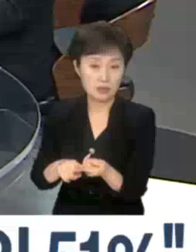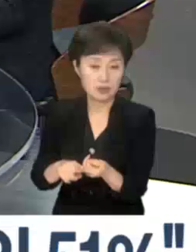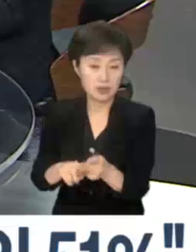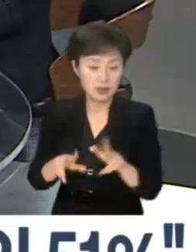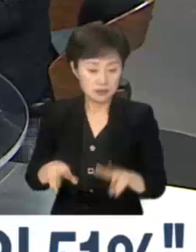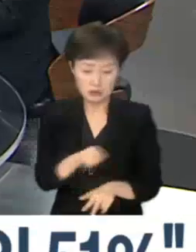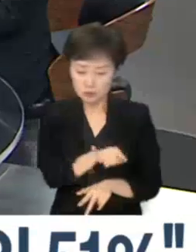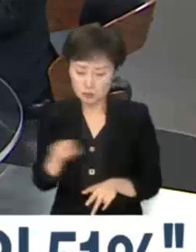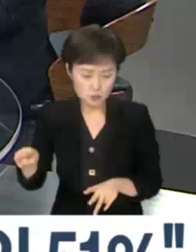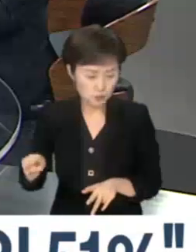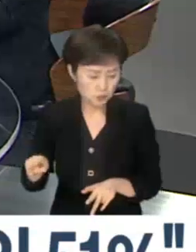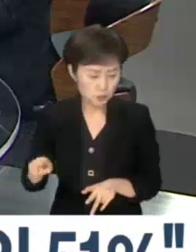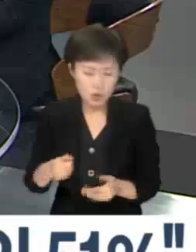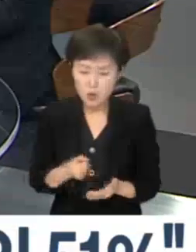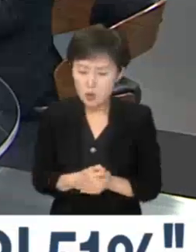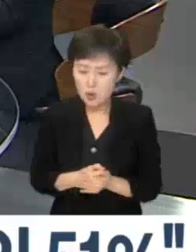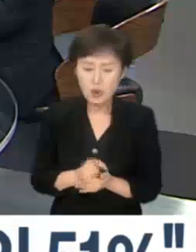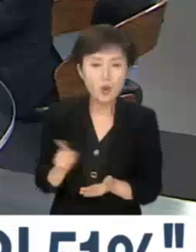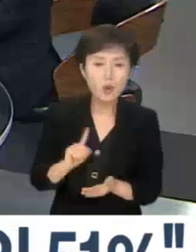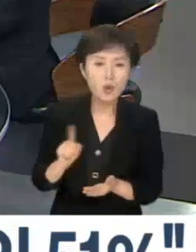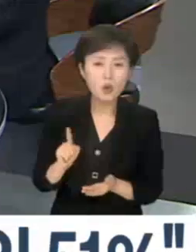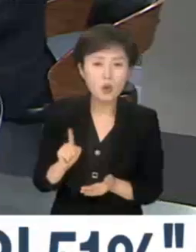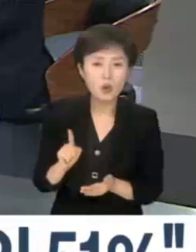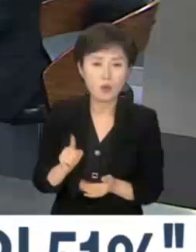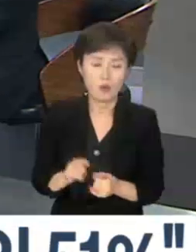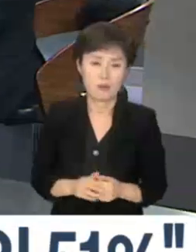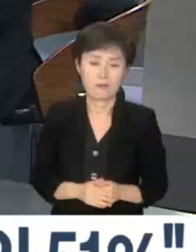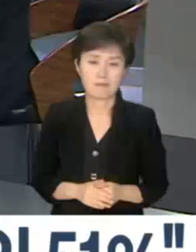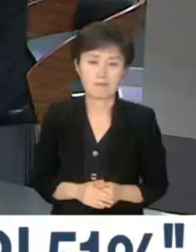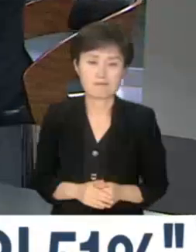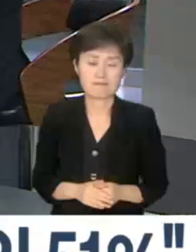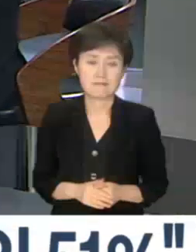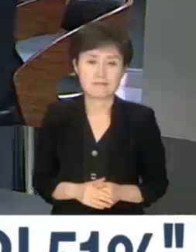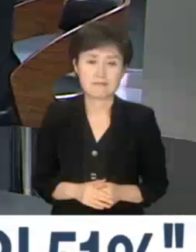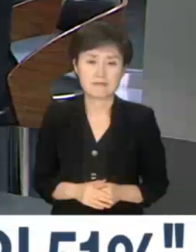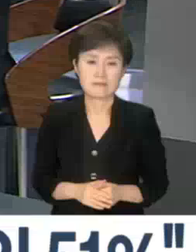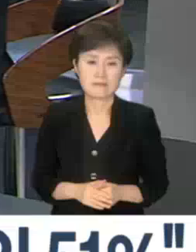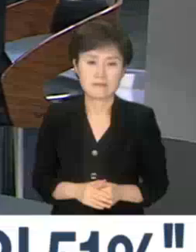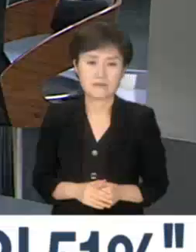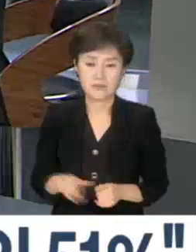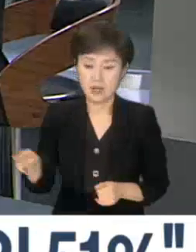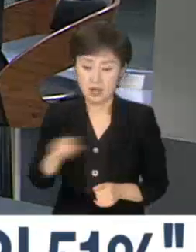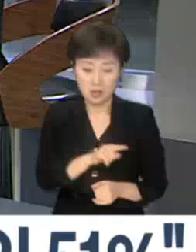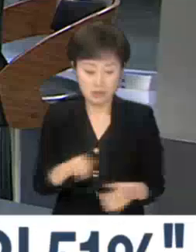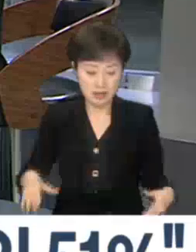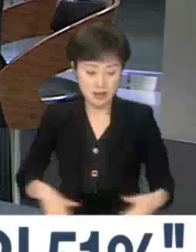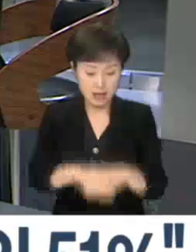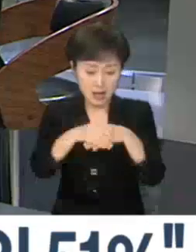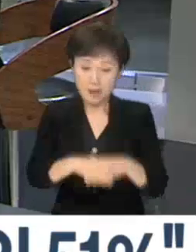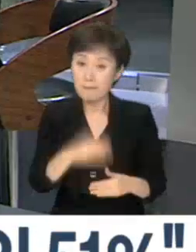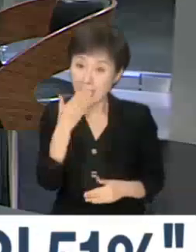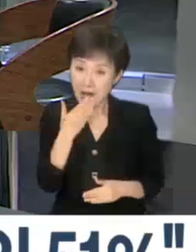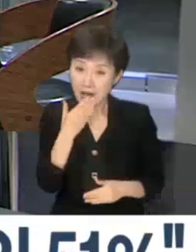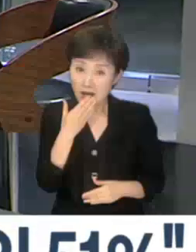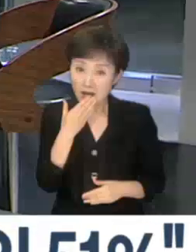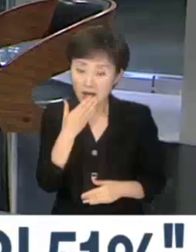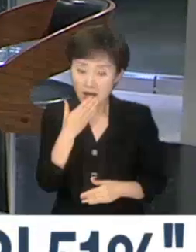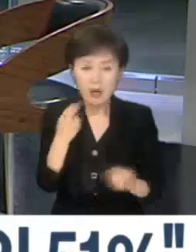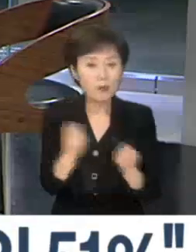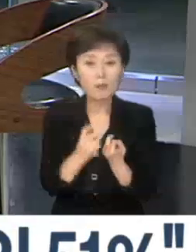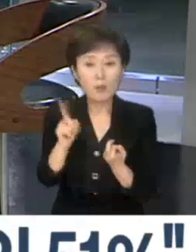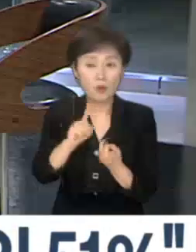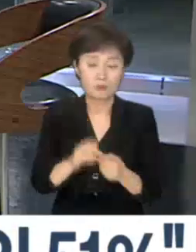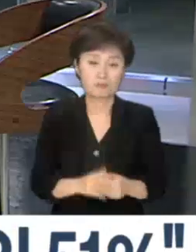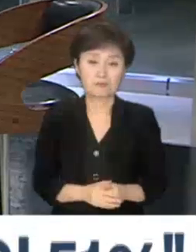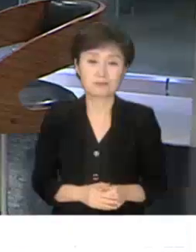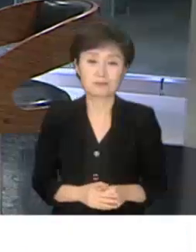결정을 어떻게 해야 할지 아까 이제 연창륙 기대한다고 하셨는데 그러면 어떻게 서로가 합의에 이를 수 있을까라는 부분에 있어서는 어떤 의견 밝혀주시겠어요?